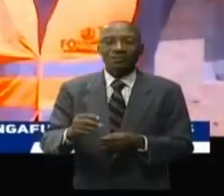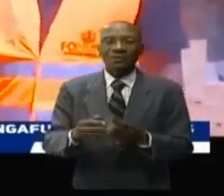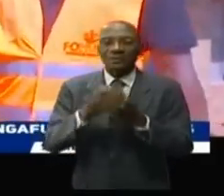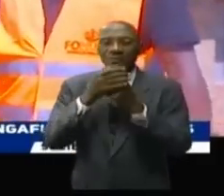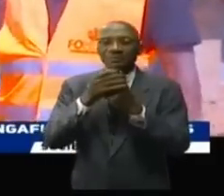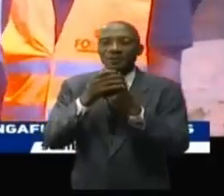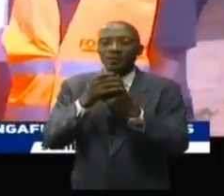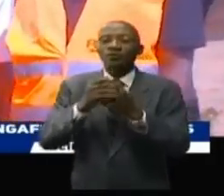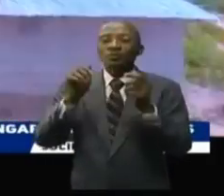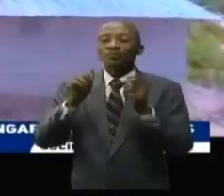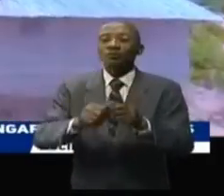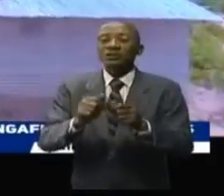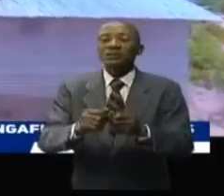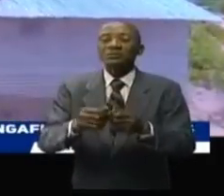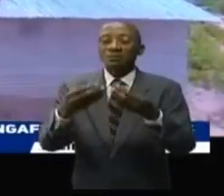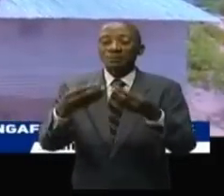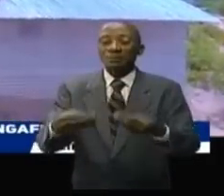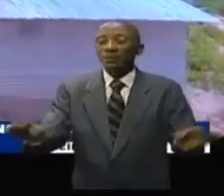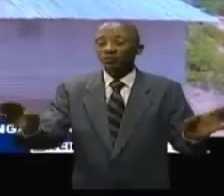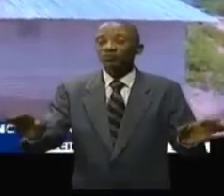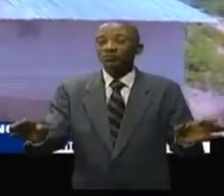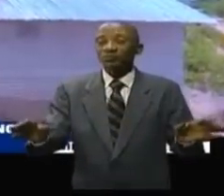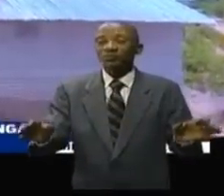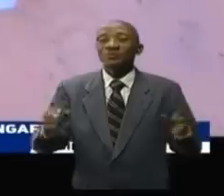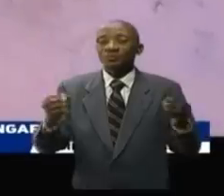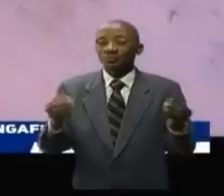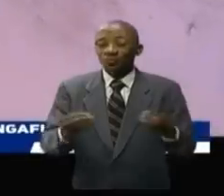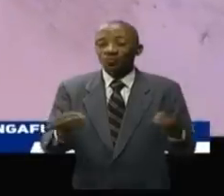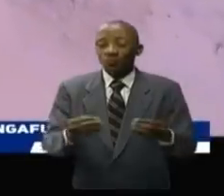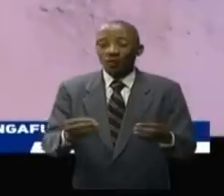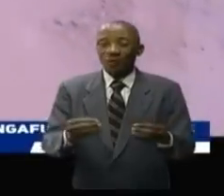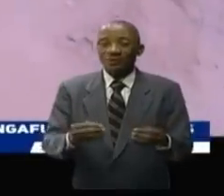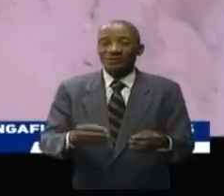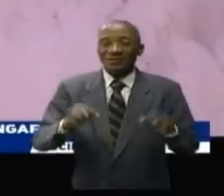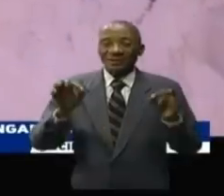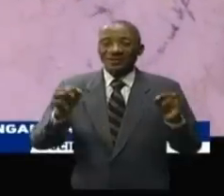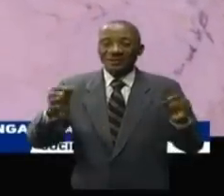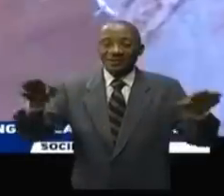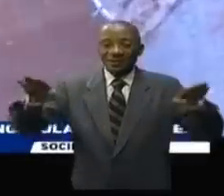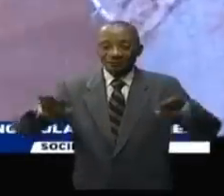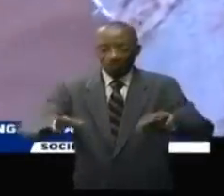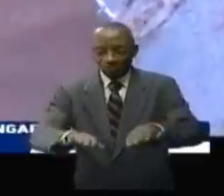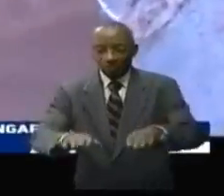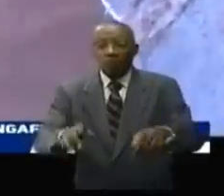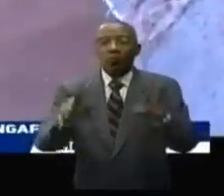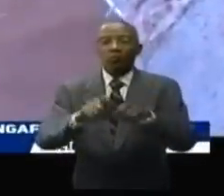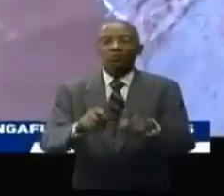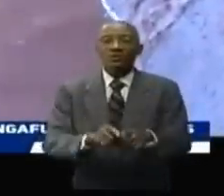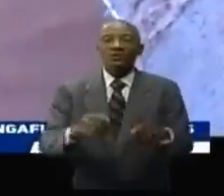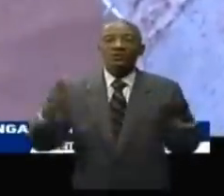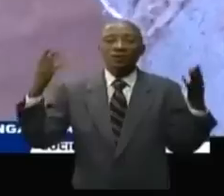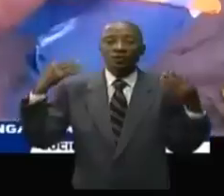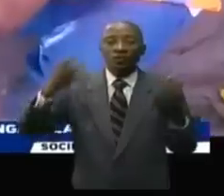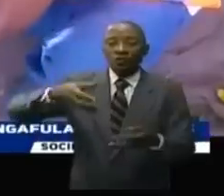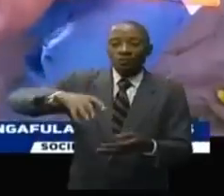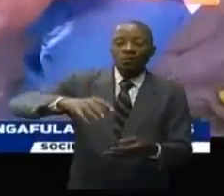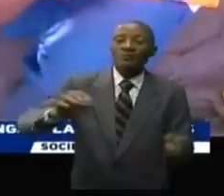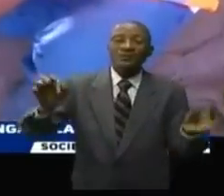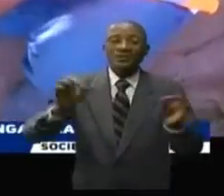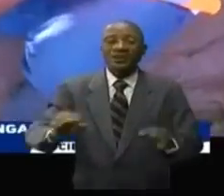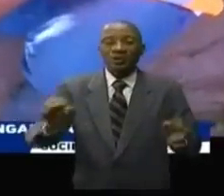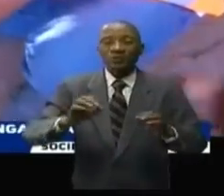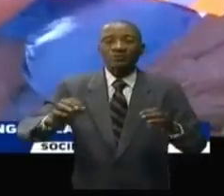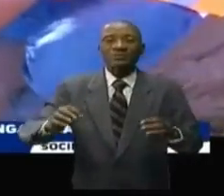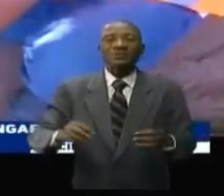Kinshasa pour peu qu'on y prête attention. À ces problèmes s'ajoute celui de manque de fourniture d'eau potable, d'où ces cris de détresse qui traduit